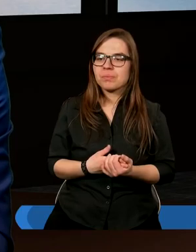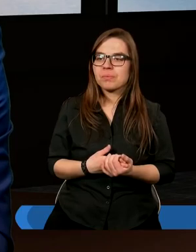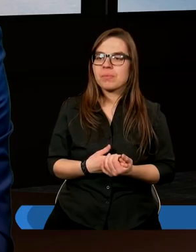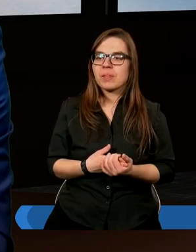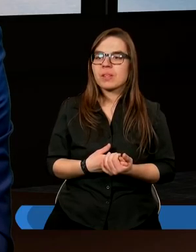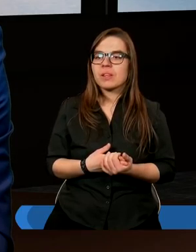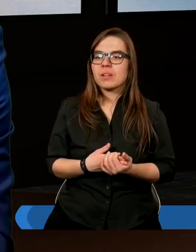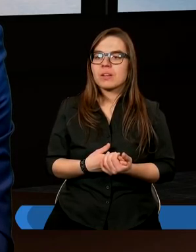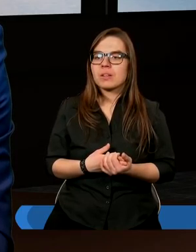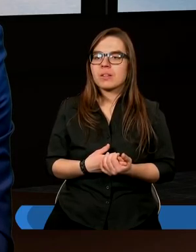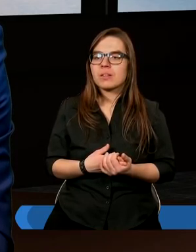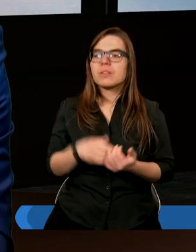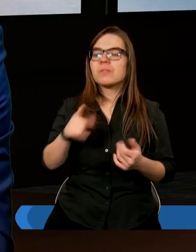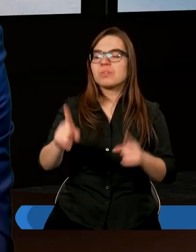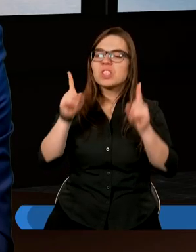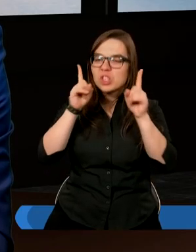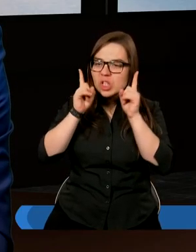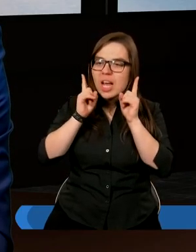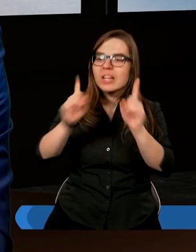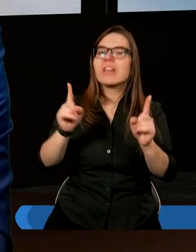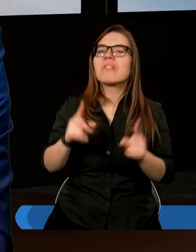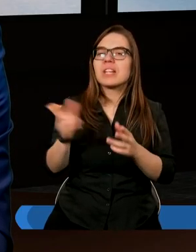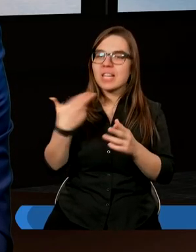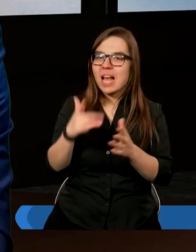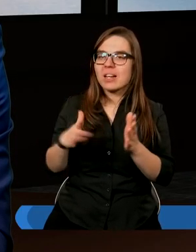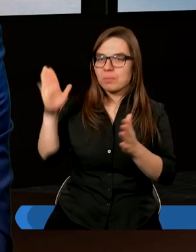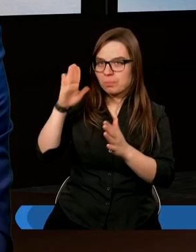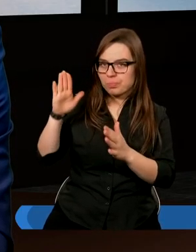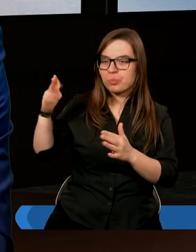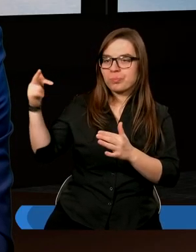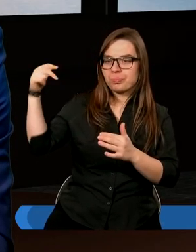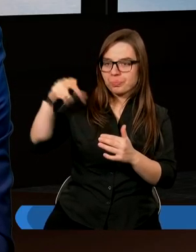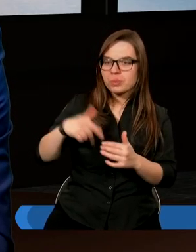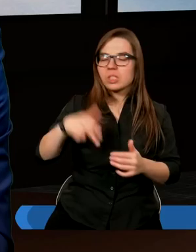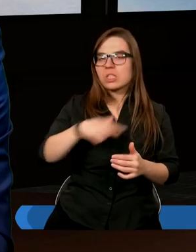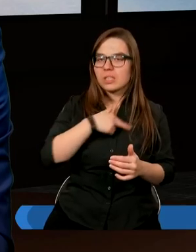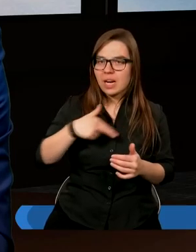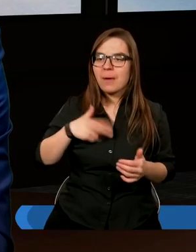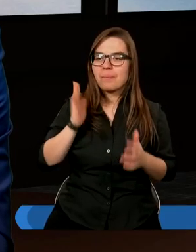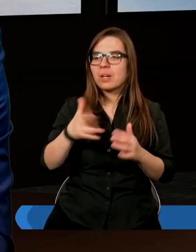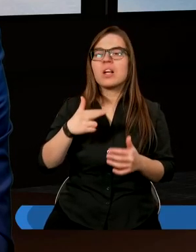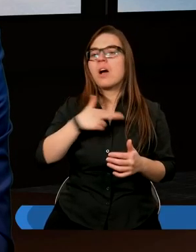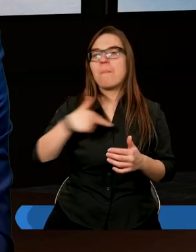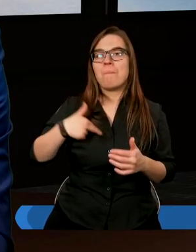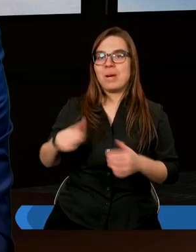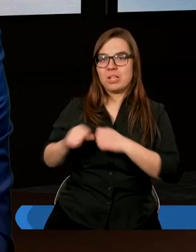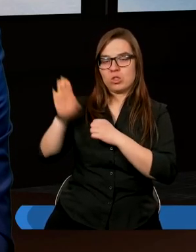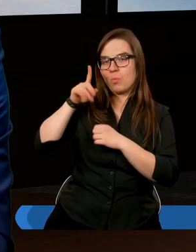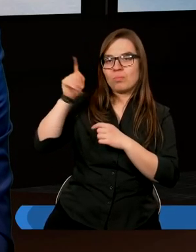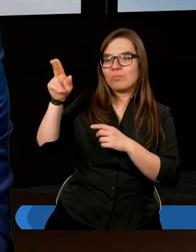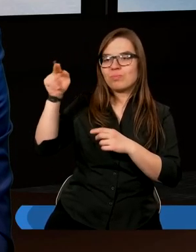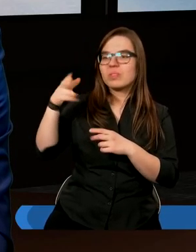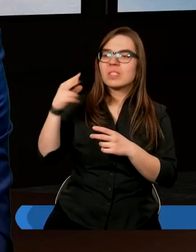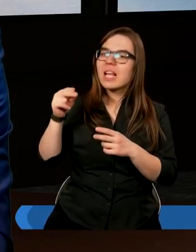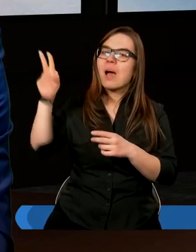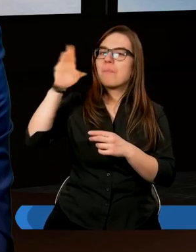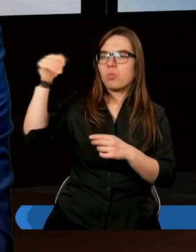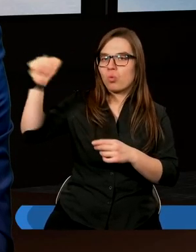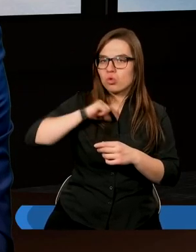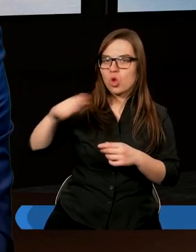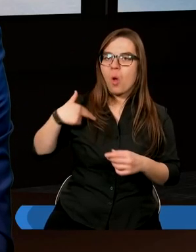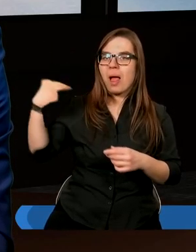że rzeczywiście panu kiedy przyjdzie do nas to on powinien do nas się przyznać nie my do niego tylko on do nas i właśnie dlatego